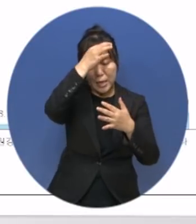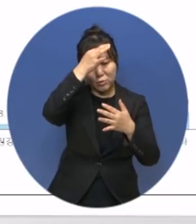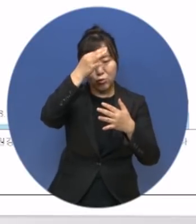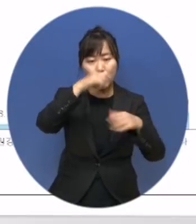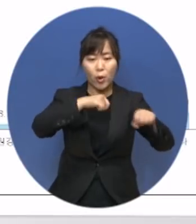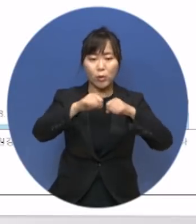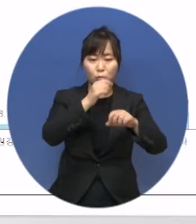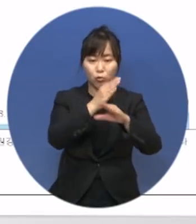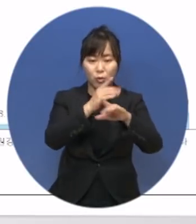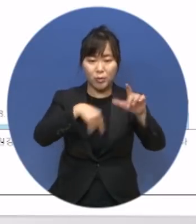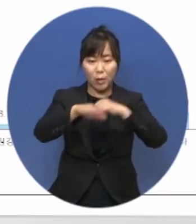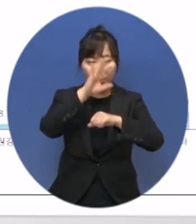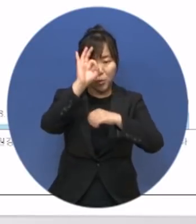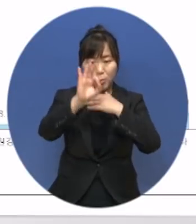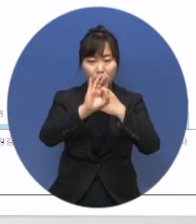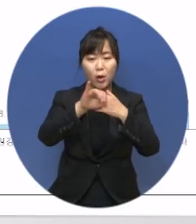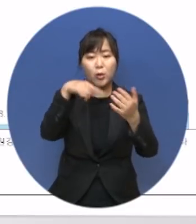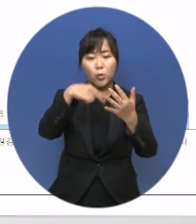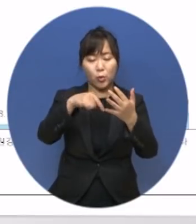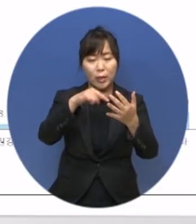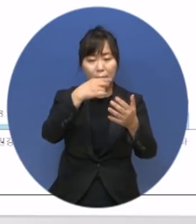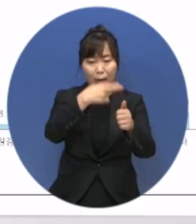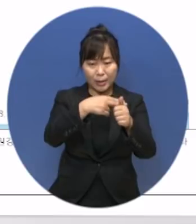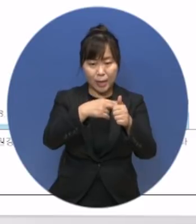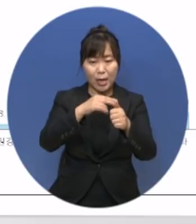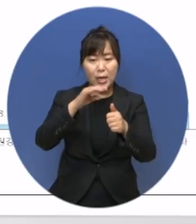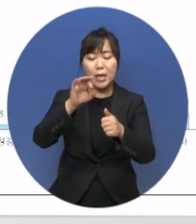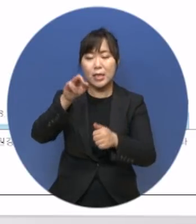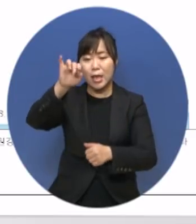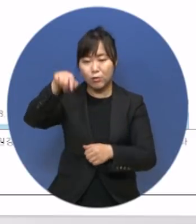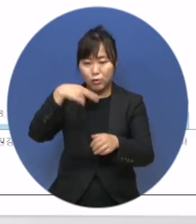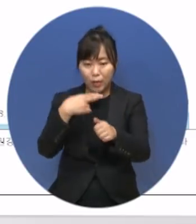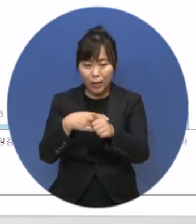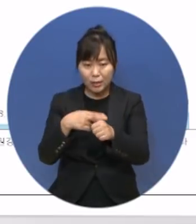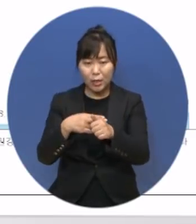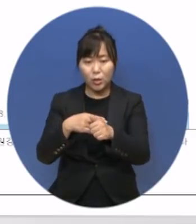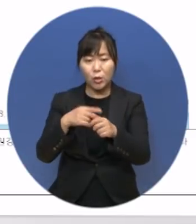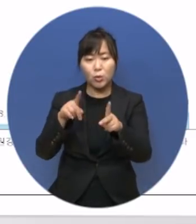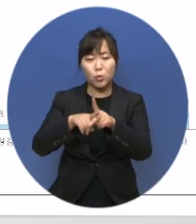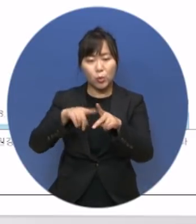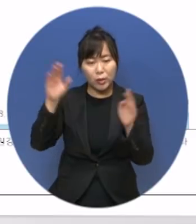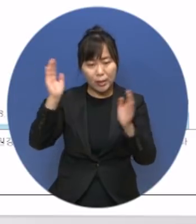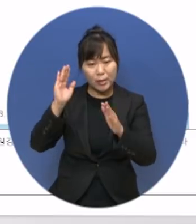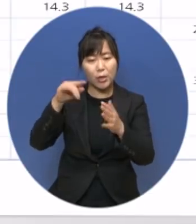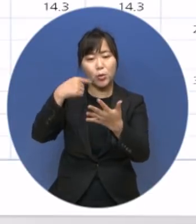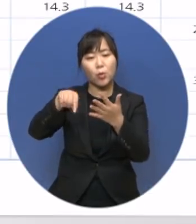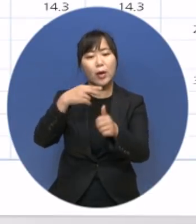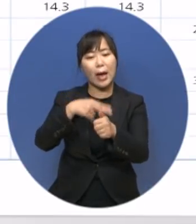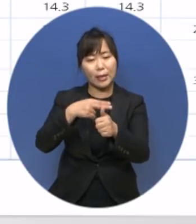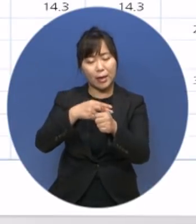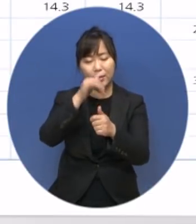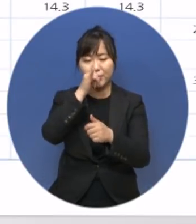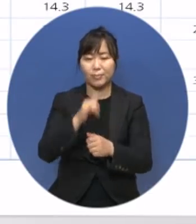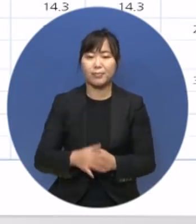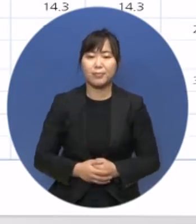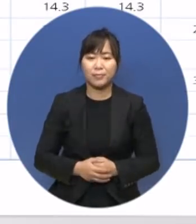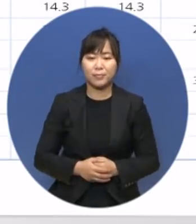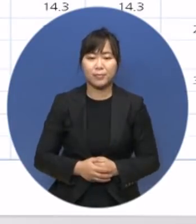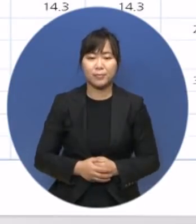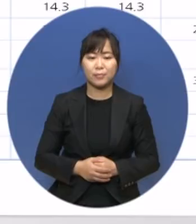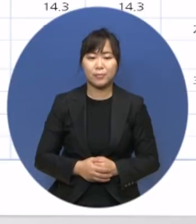형태를 보면 예술교육 강사, 예술 강사, 초등생, 교육 강사 이런 순으로 나타났습니다.